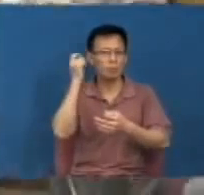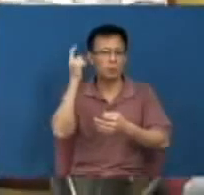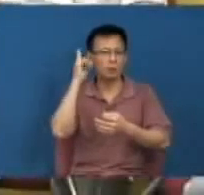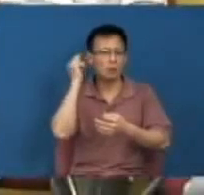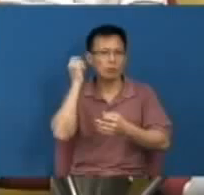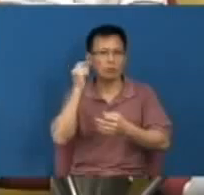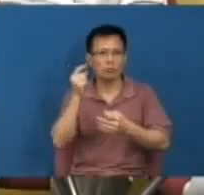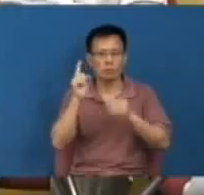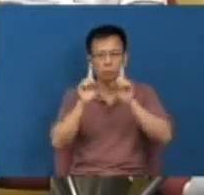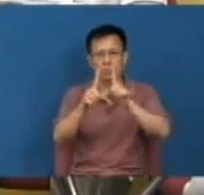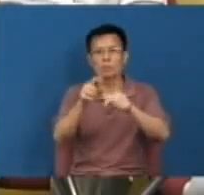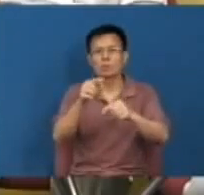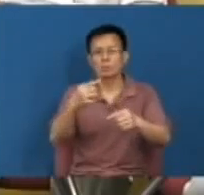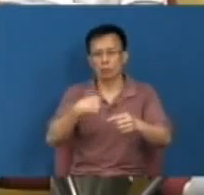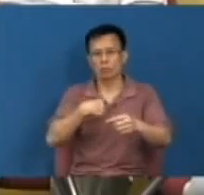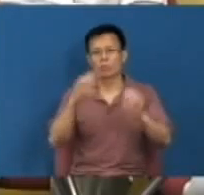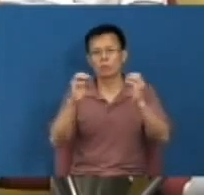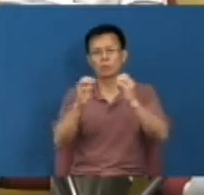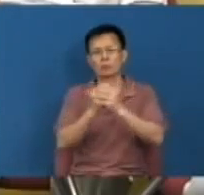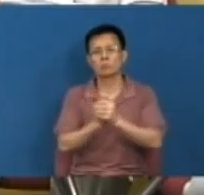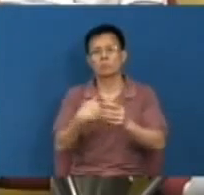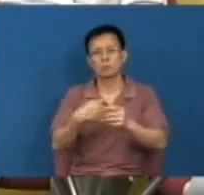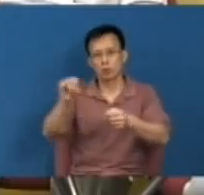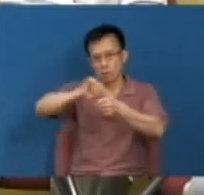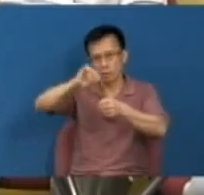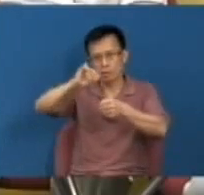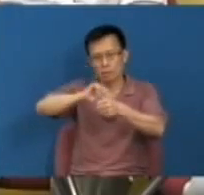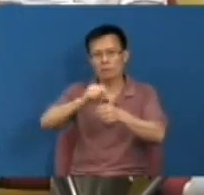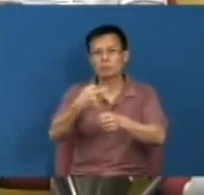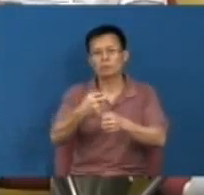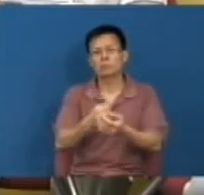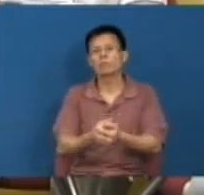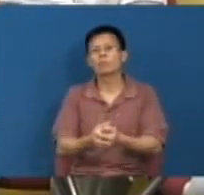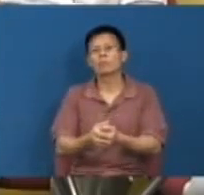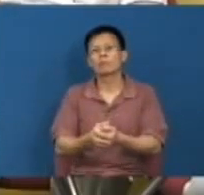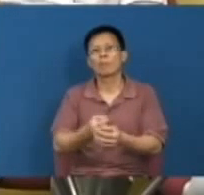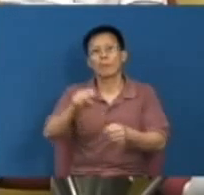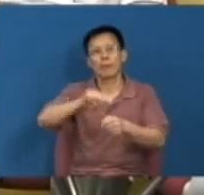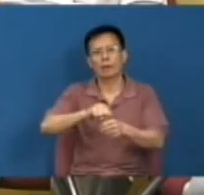嚟同我傾，咁後屘咧就加到再加啲俾我啦，加到